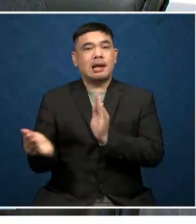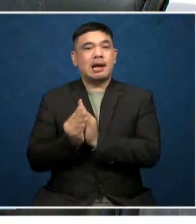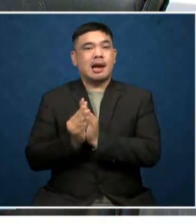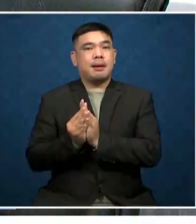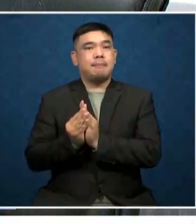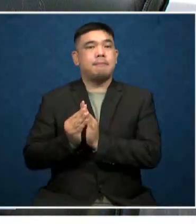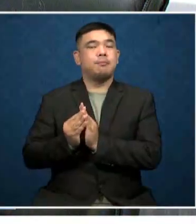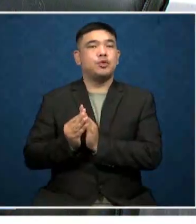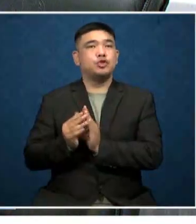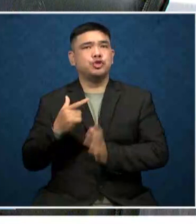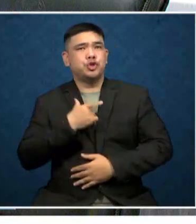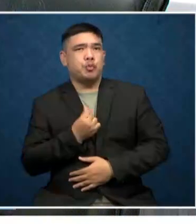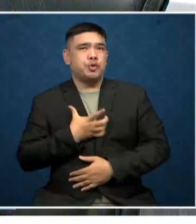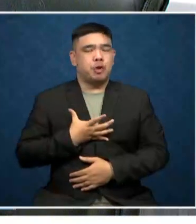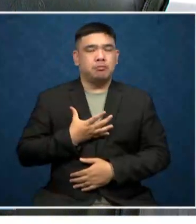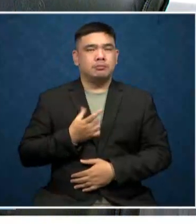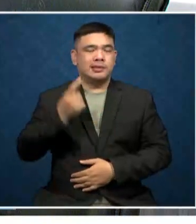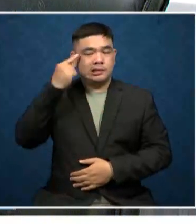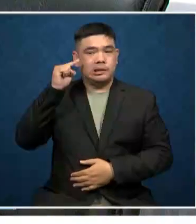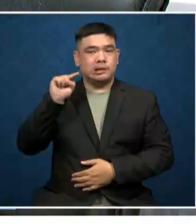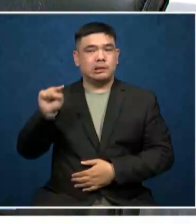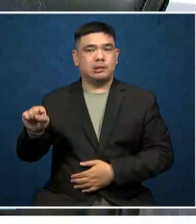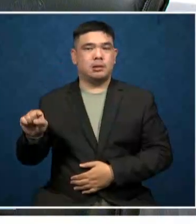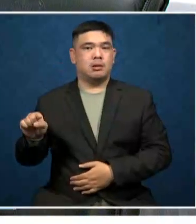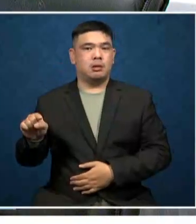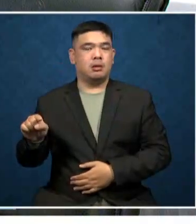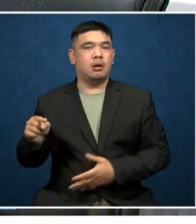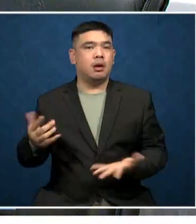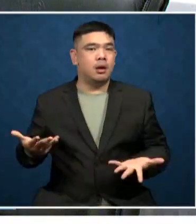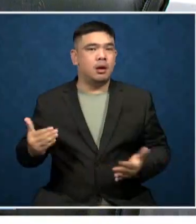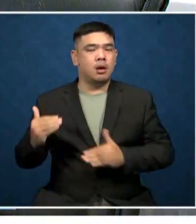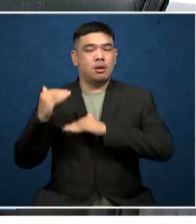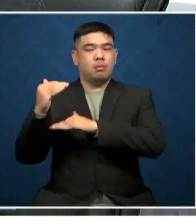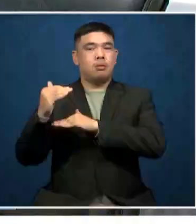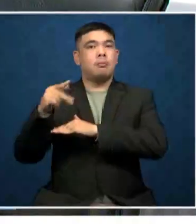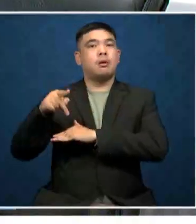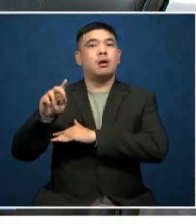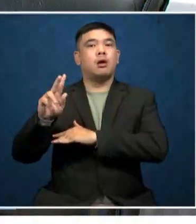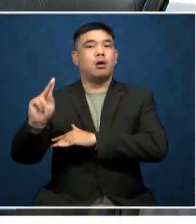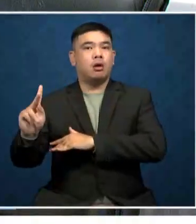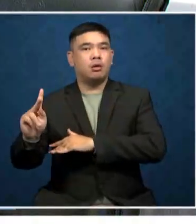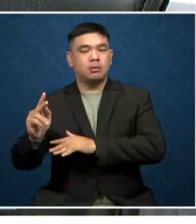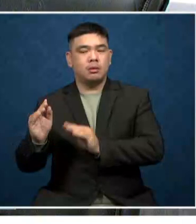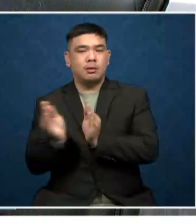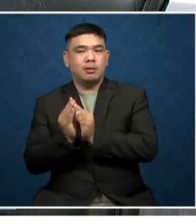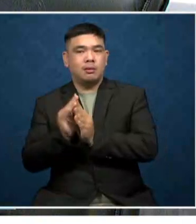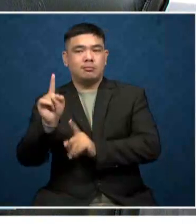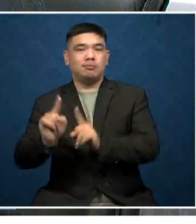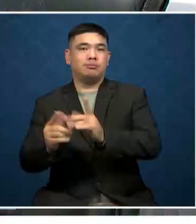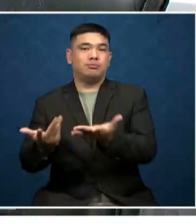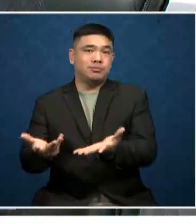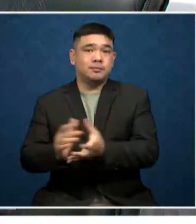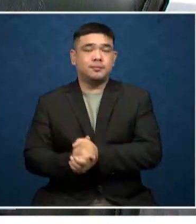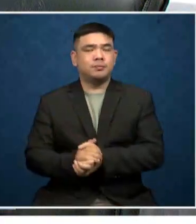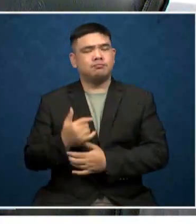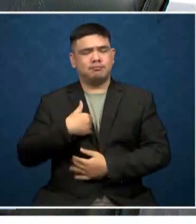ว่ามันจะไปออกเอ่อข้อกำหนดอย่างไรในการสำรวจคะแนนนิยมนะครับ